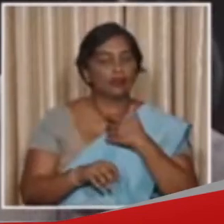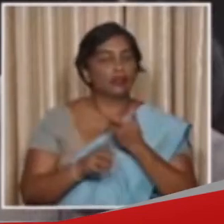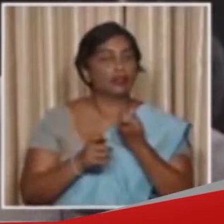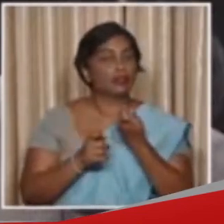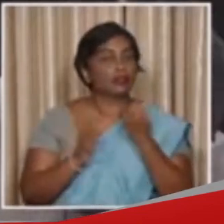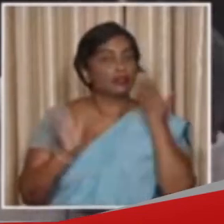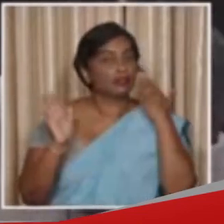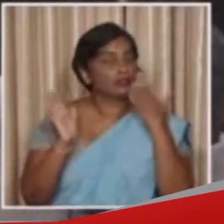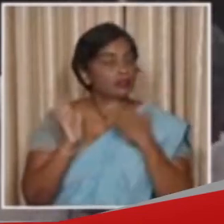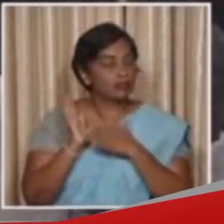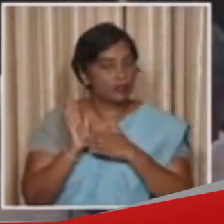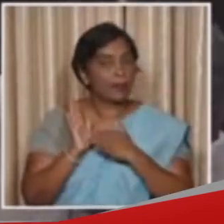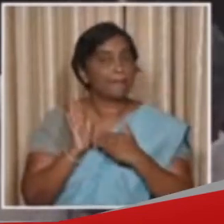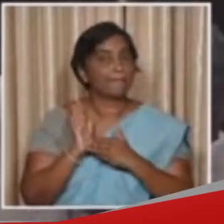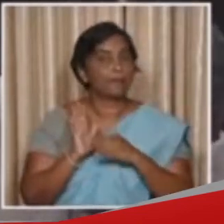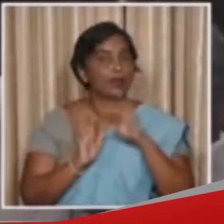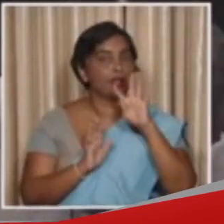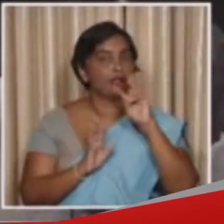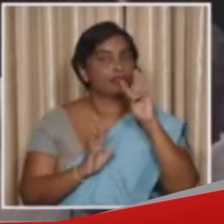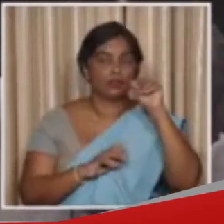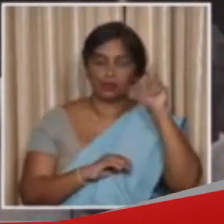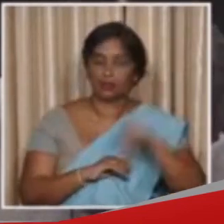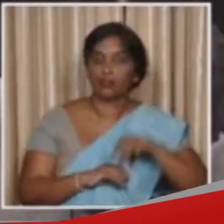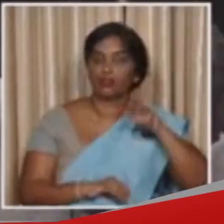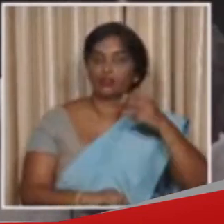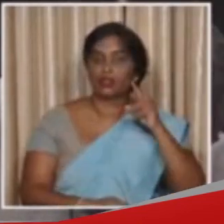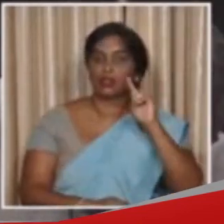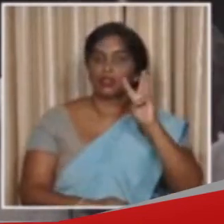වියදම් සඳහා මිලියන